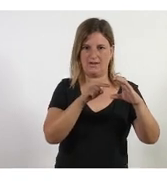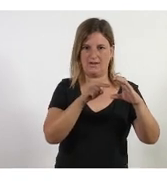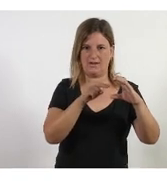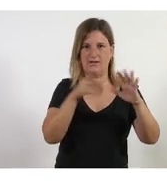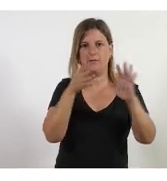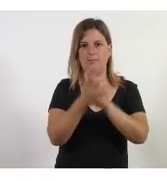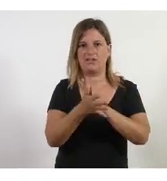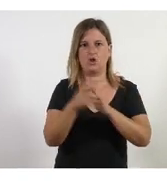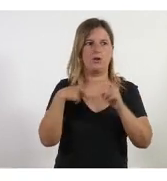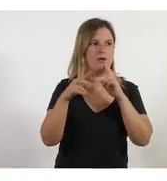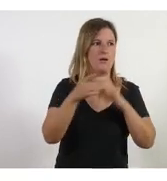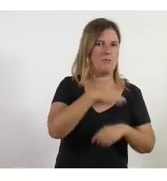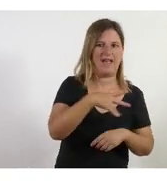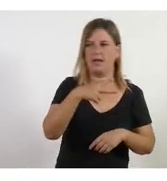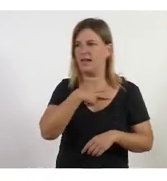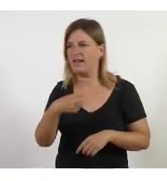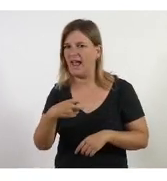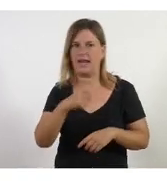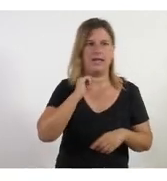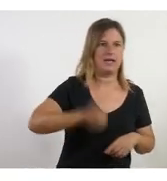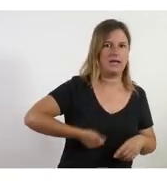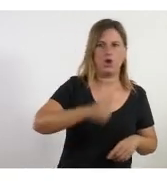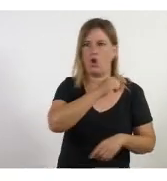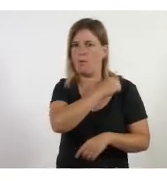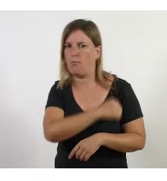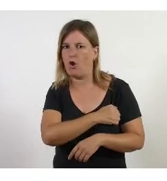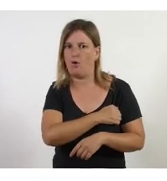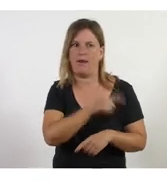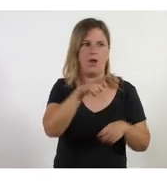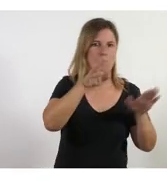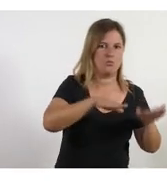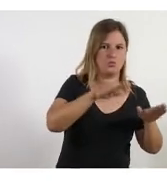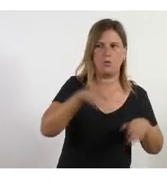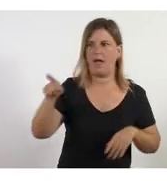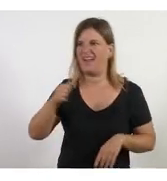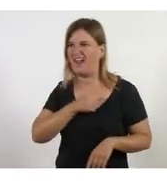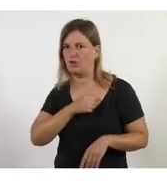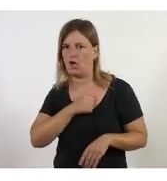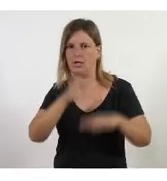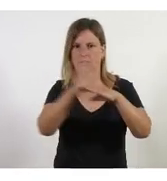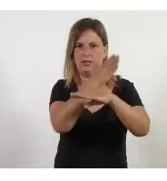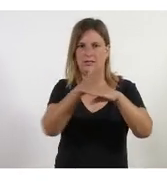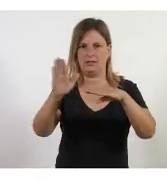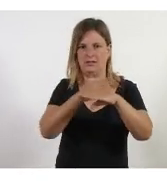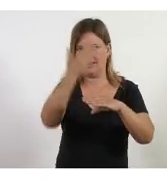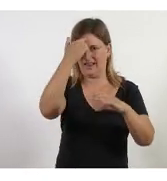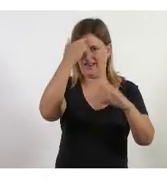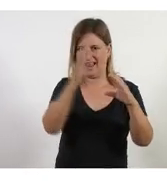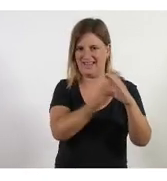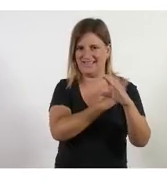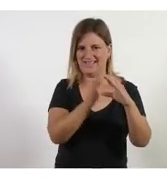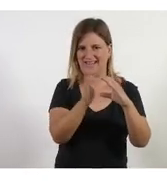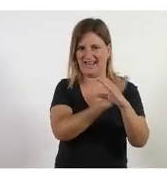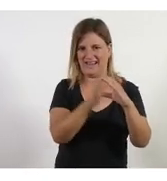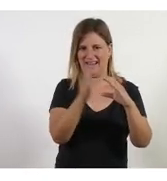aquests són negres, aquests són rics i aquests són pobres, aquest és musulmà i aquest és catòlic. Això és el que fa l'hemisferi esquerre.